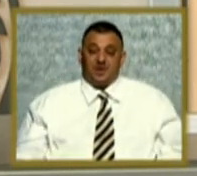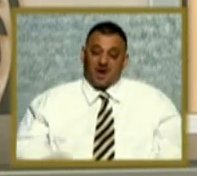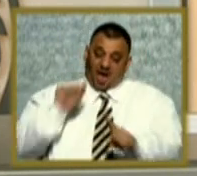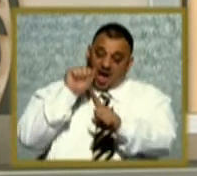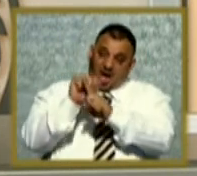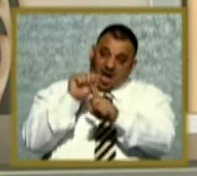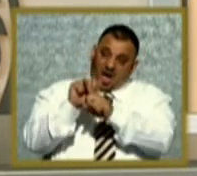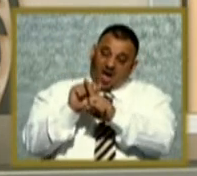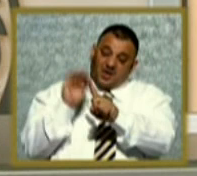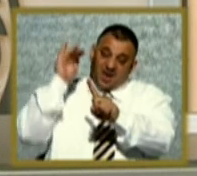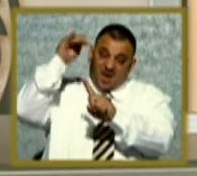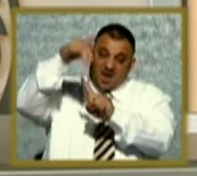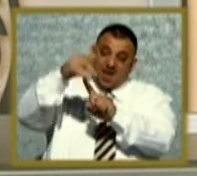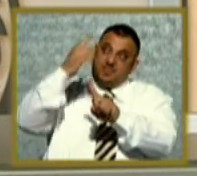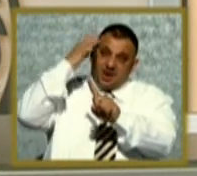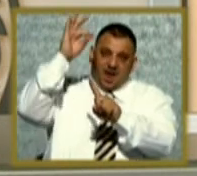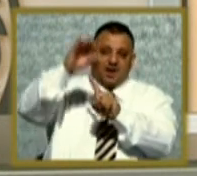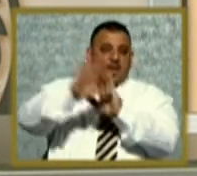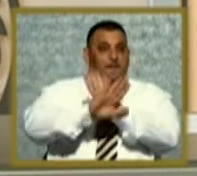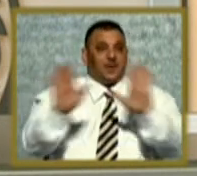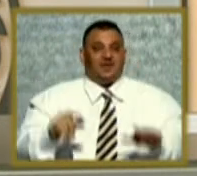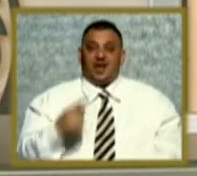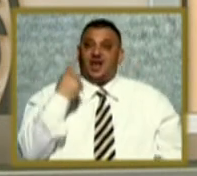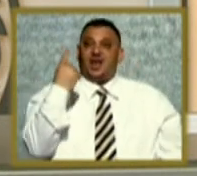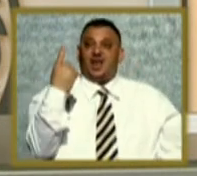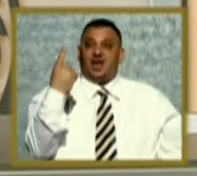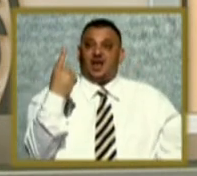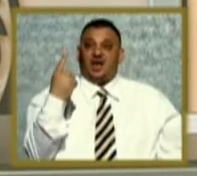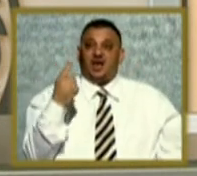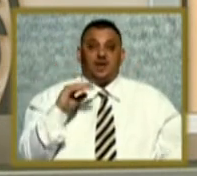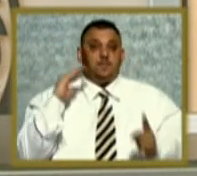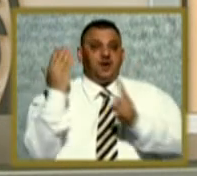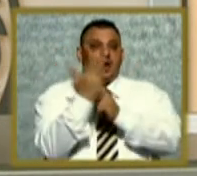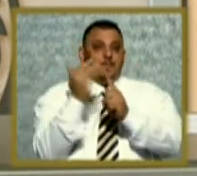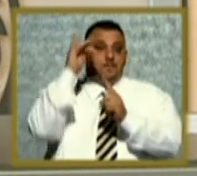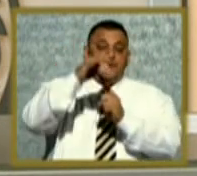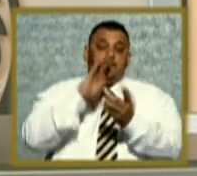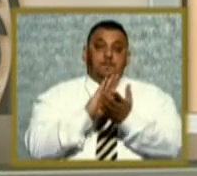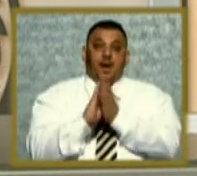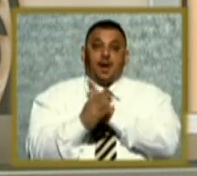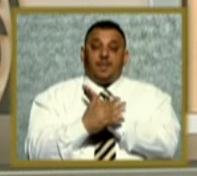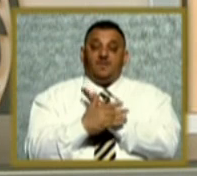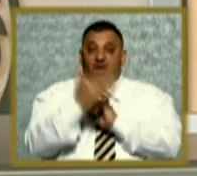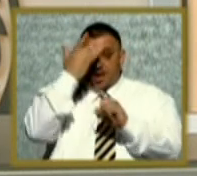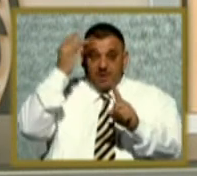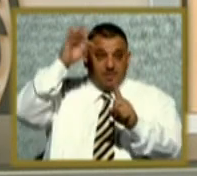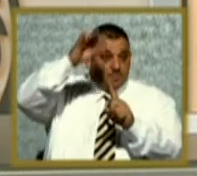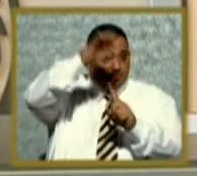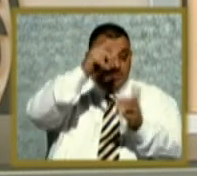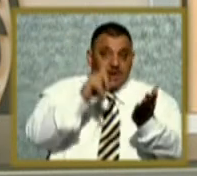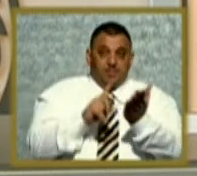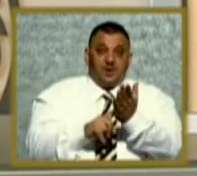وعلا نفسه به علم الغيب، علم ما غاب عنا، ما غاب عن الملائكة، ما هو